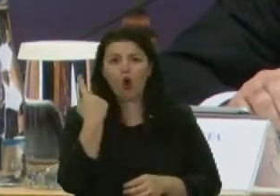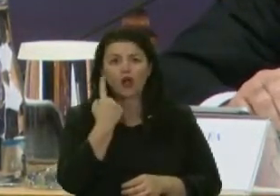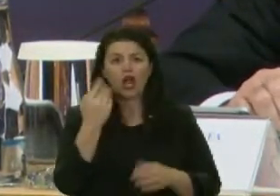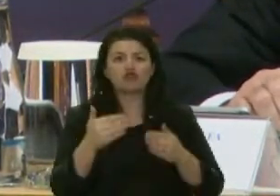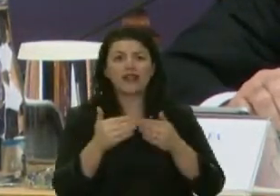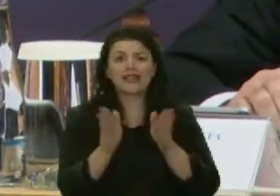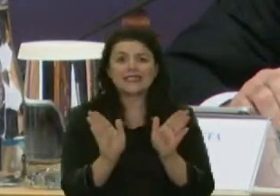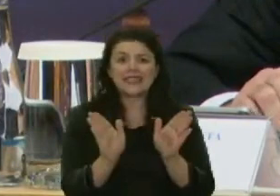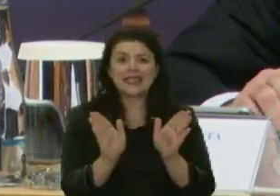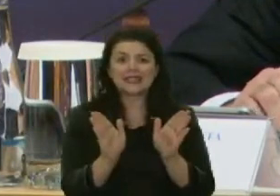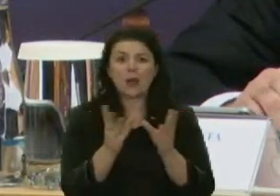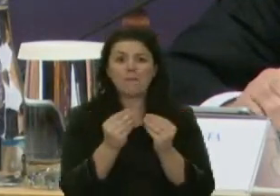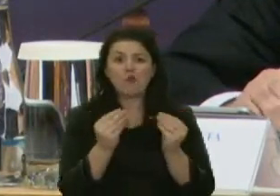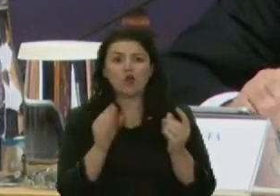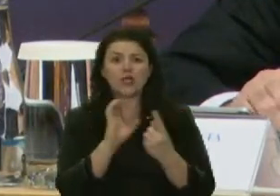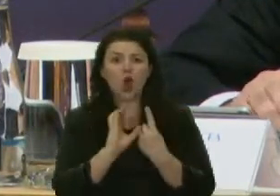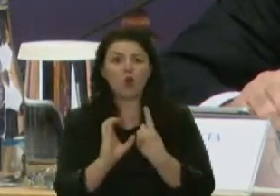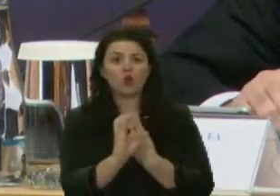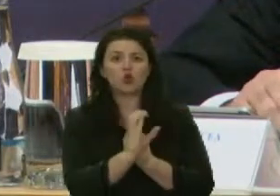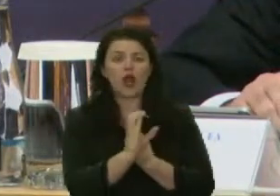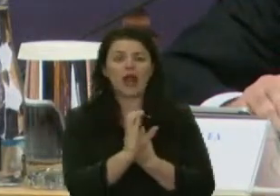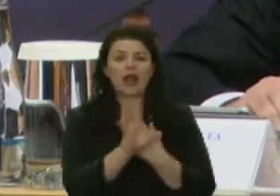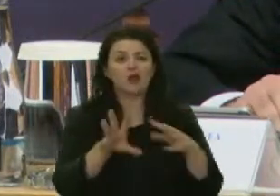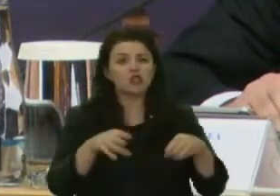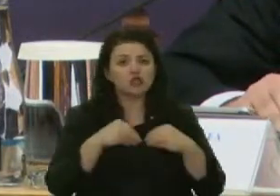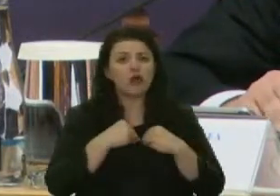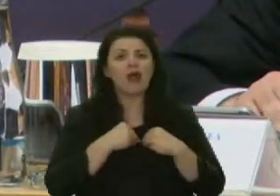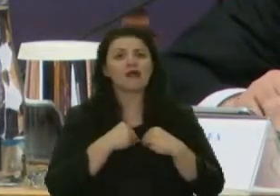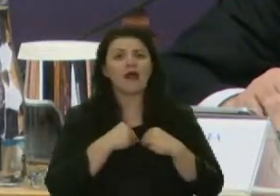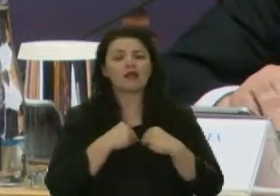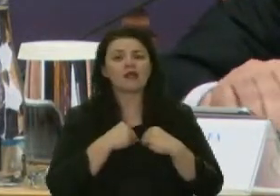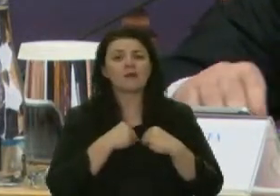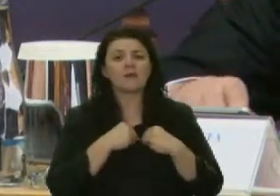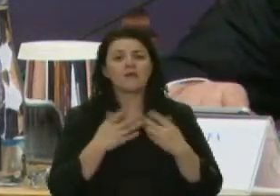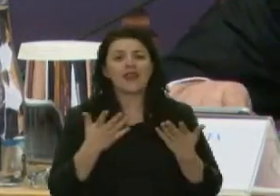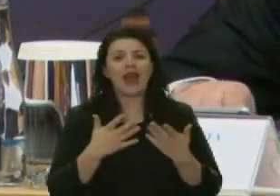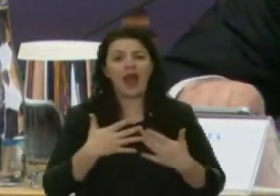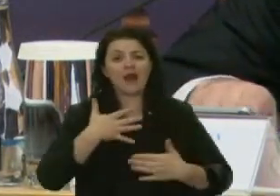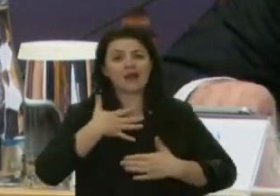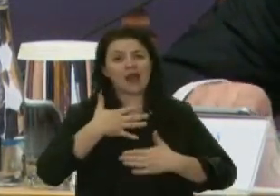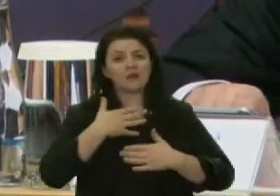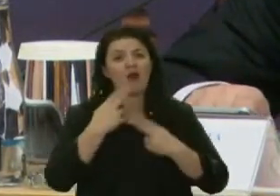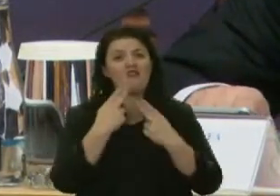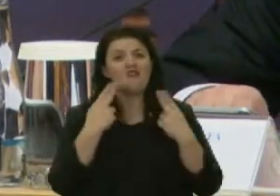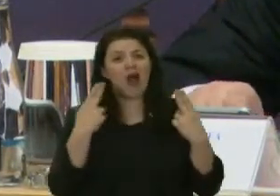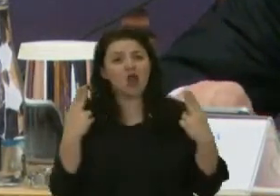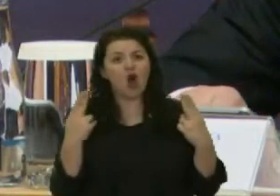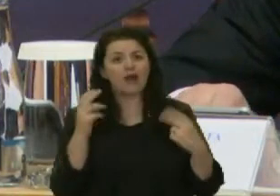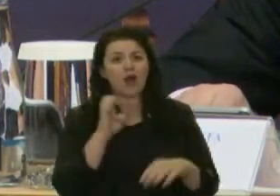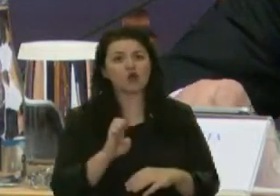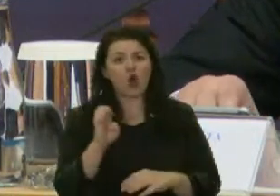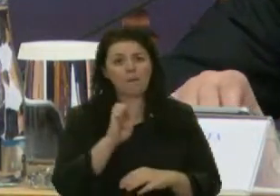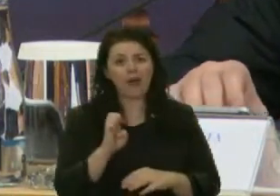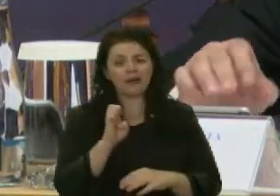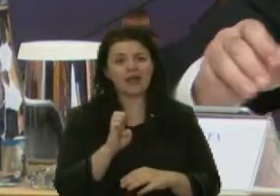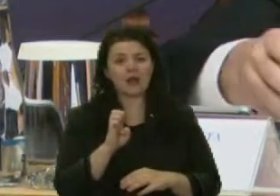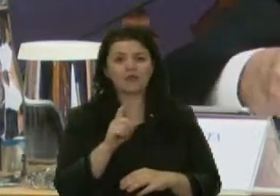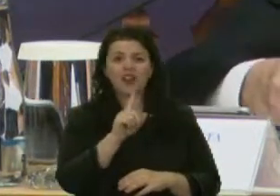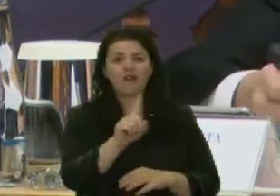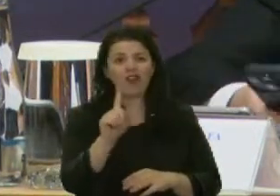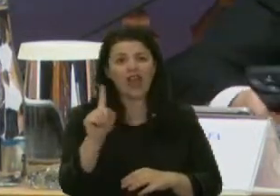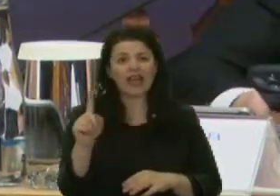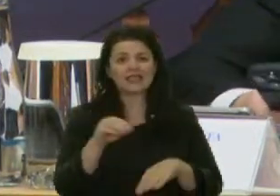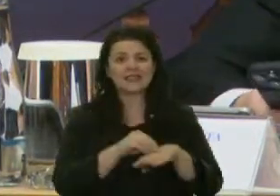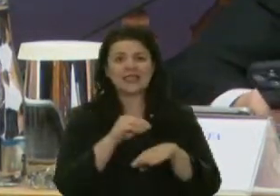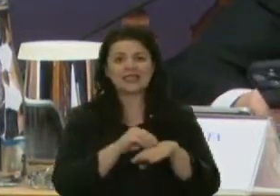deschis multicultural tolerant un oraș care respiră valori și principii europene un oraș în care fiecare